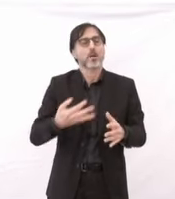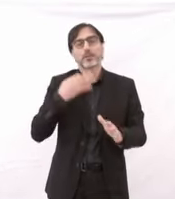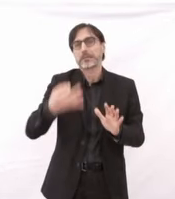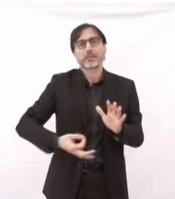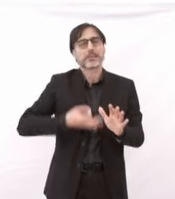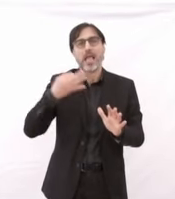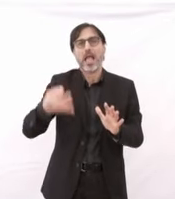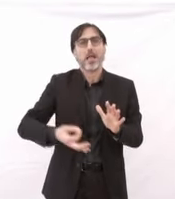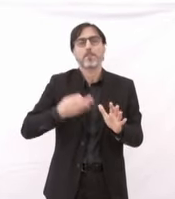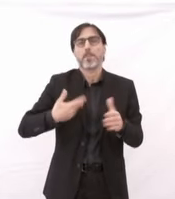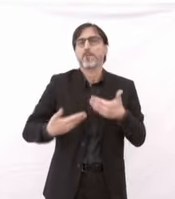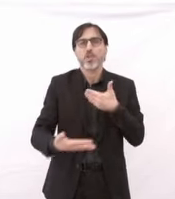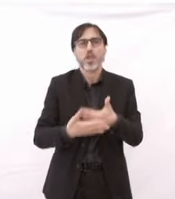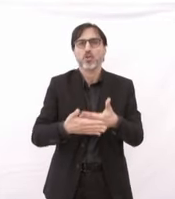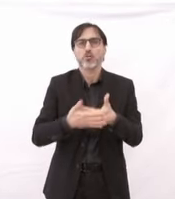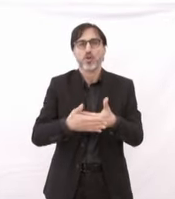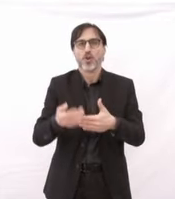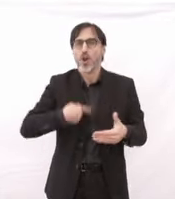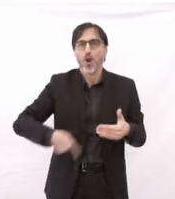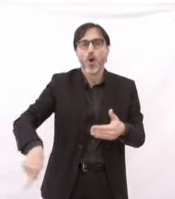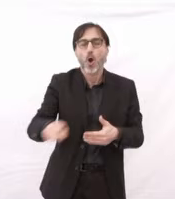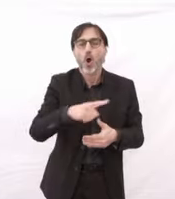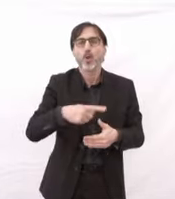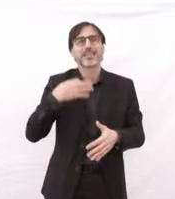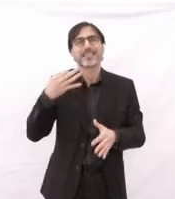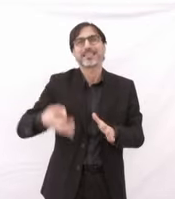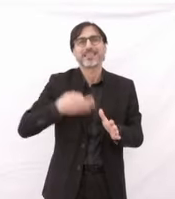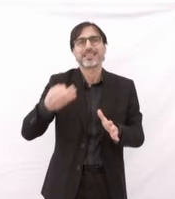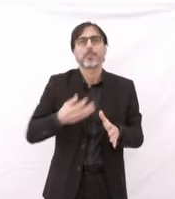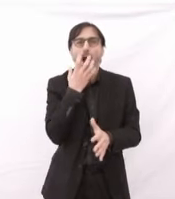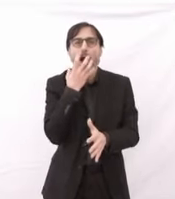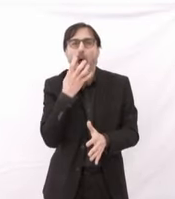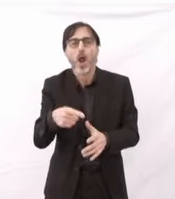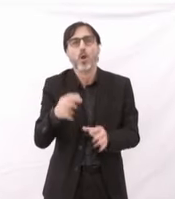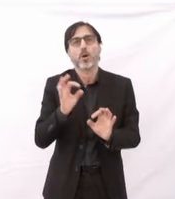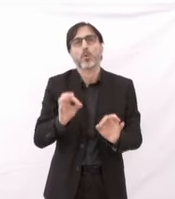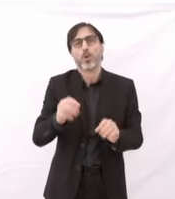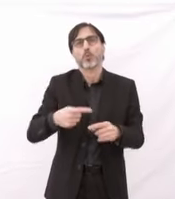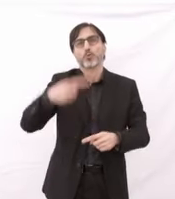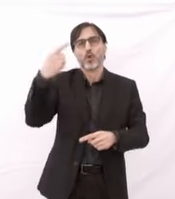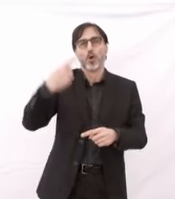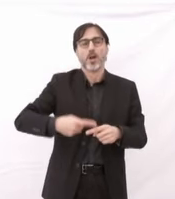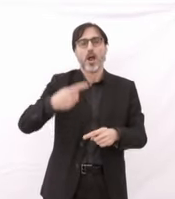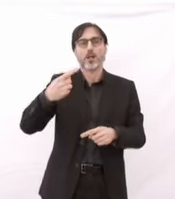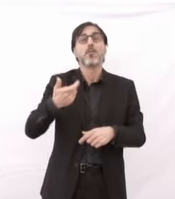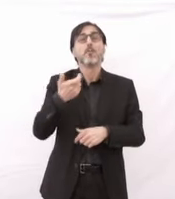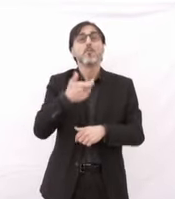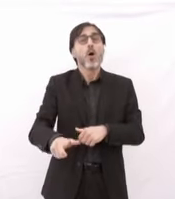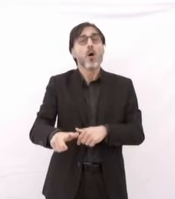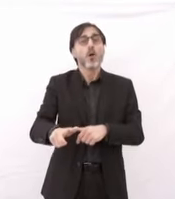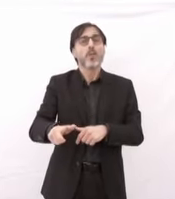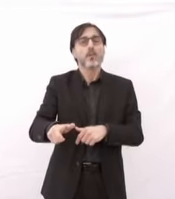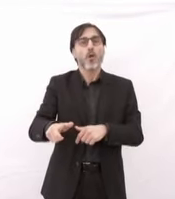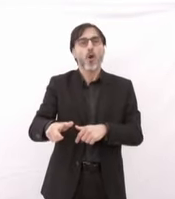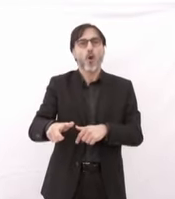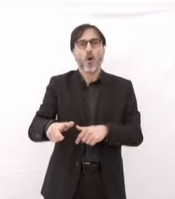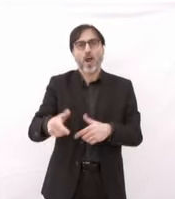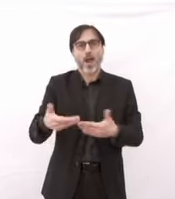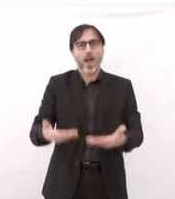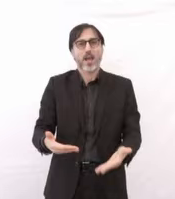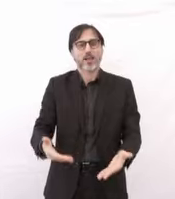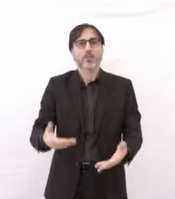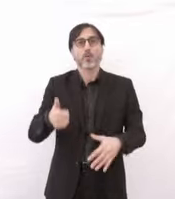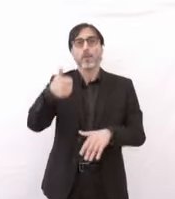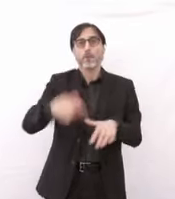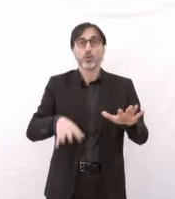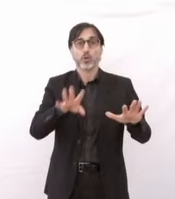mancare la sua vicinanza e il costante calore verso questa giornata, anche perché nel frattempo siamo partiti